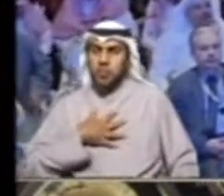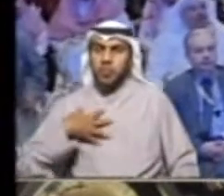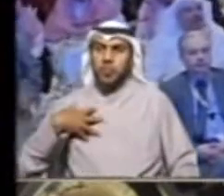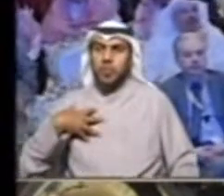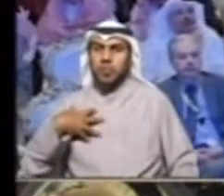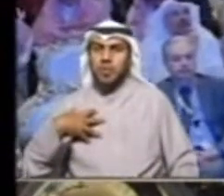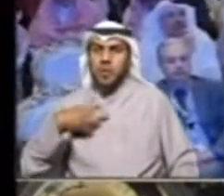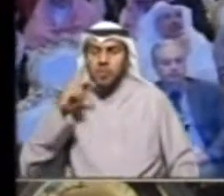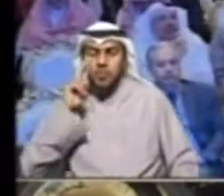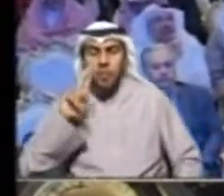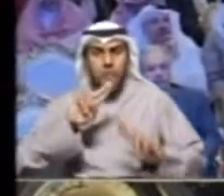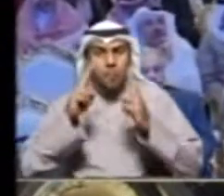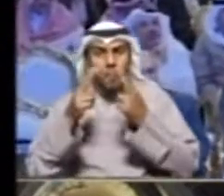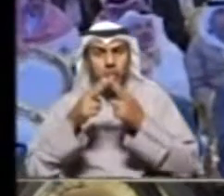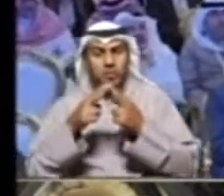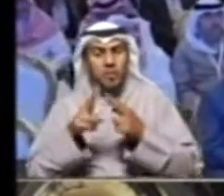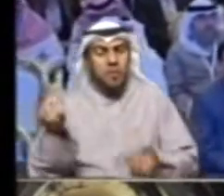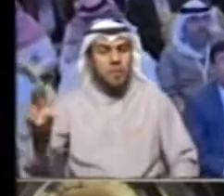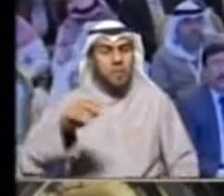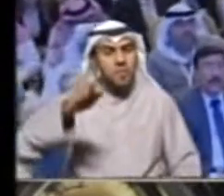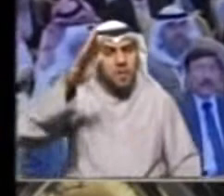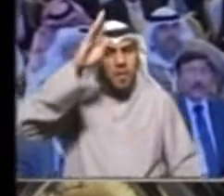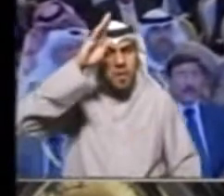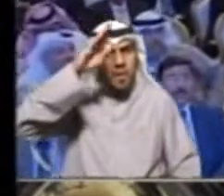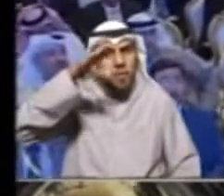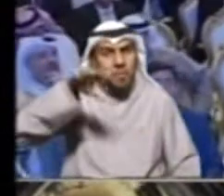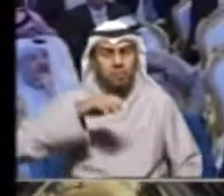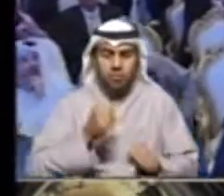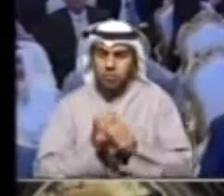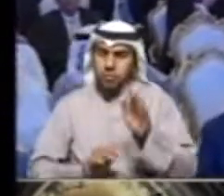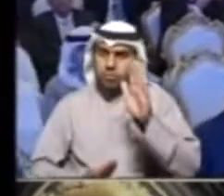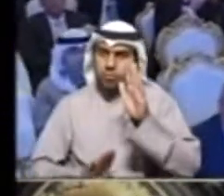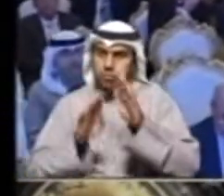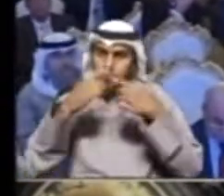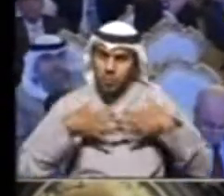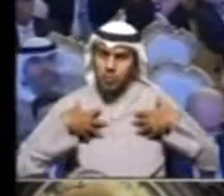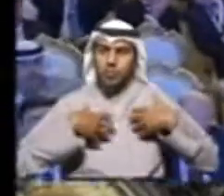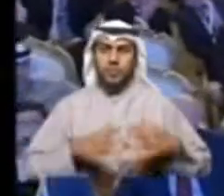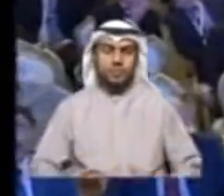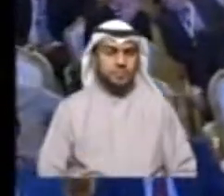المؤتمر بأن يعود على العراق ودول الجوار بالتنمية والاستقرار.